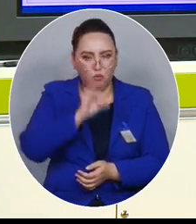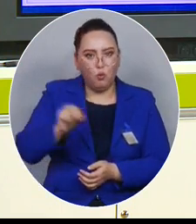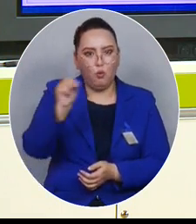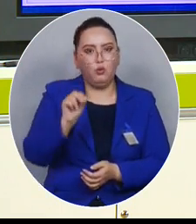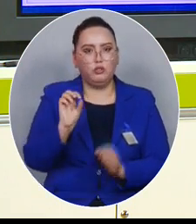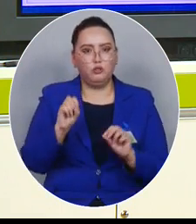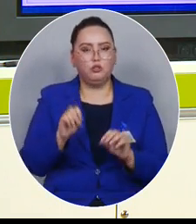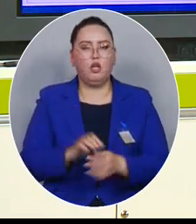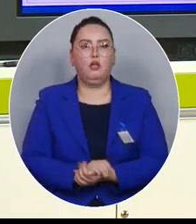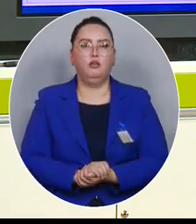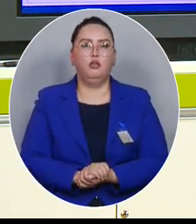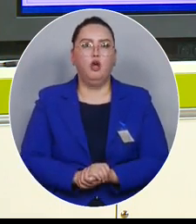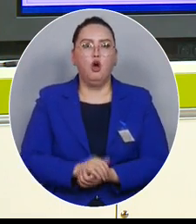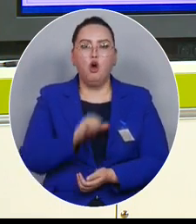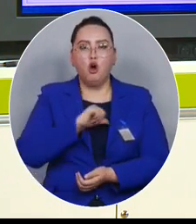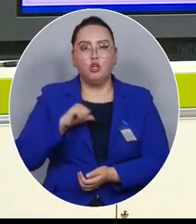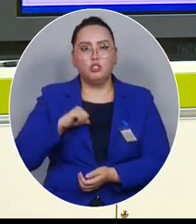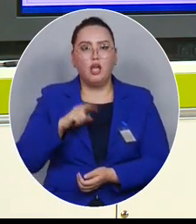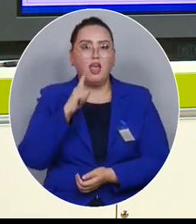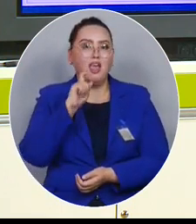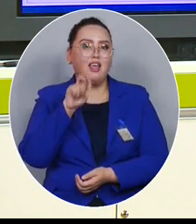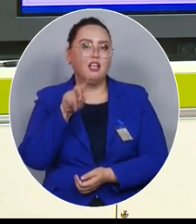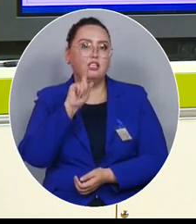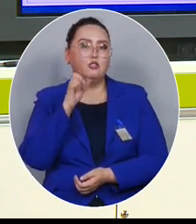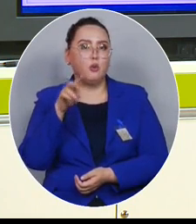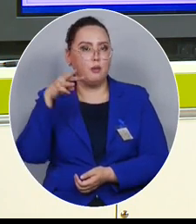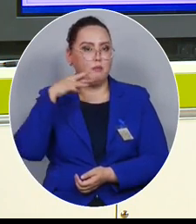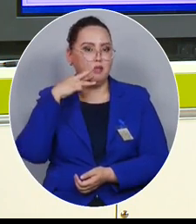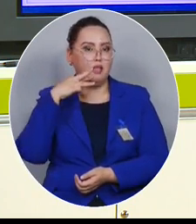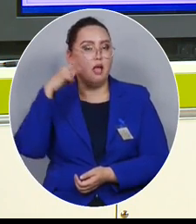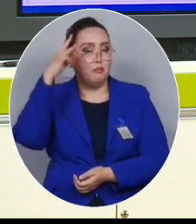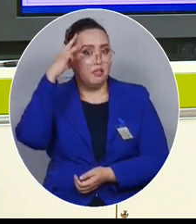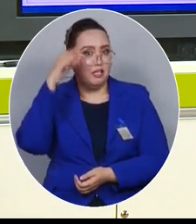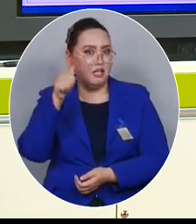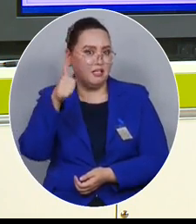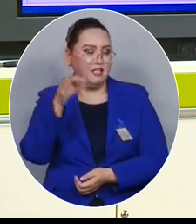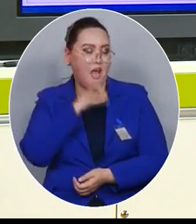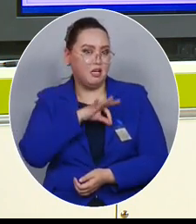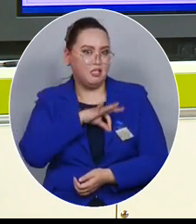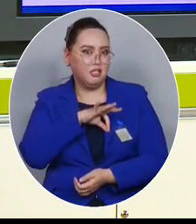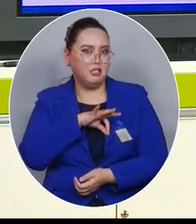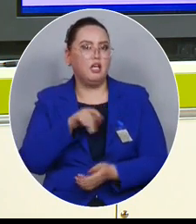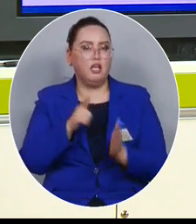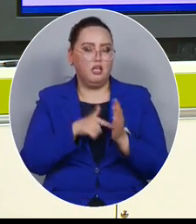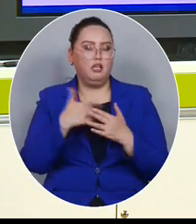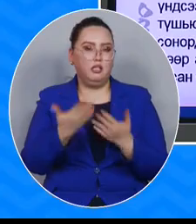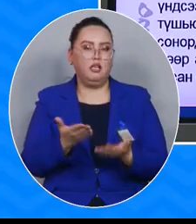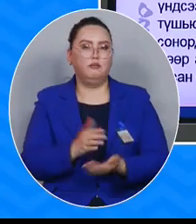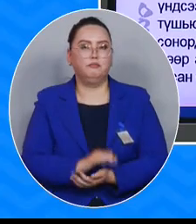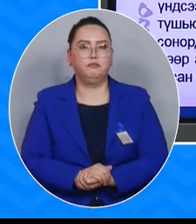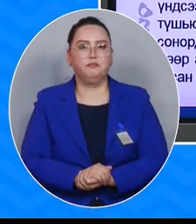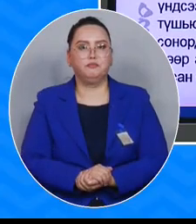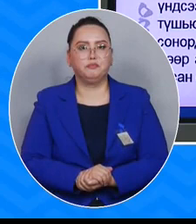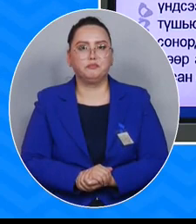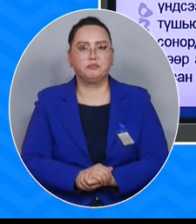өөрсдхооо өдсэн хэлжүй мэдлээг майсээн ашгэлээж, хамгийн батлэгаа нотлэгутэээг өйм харуултэг болсонхэн зэвээн. Зайонгээд